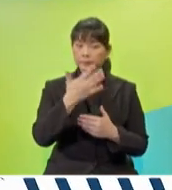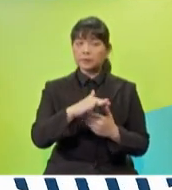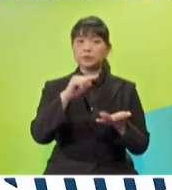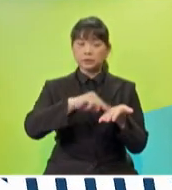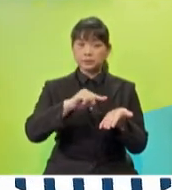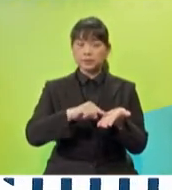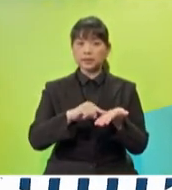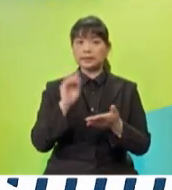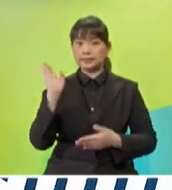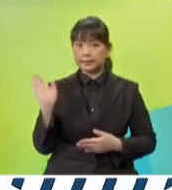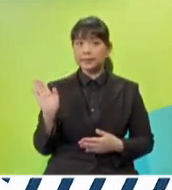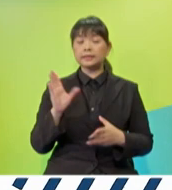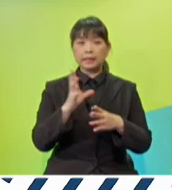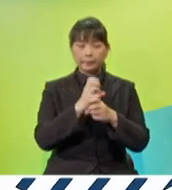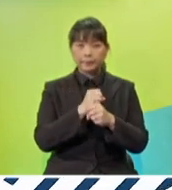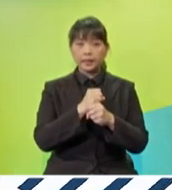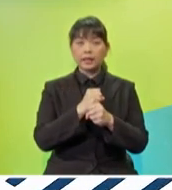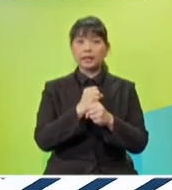telah mendapat laporan kesehatan